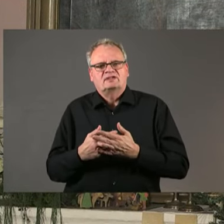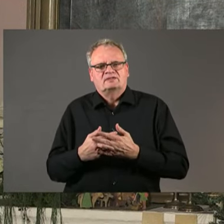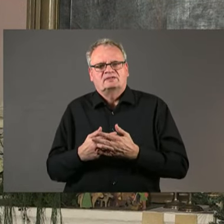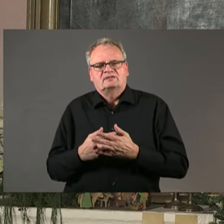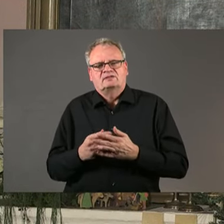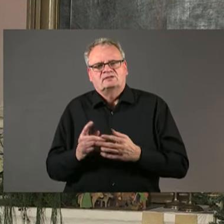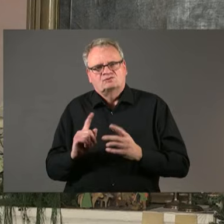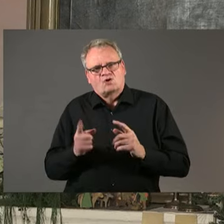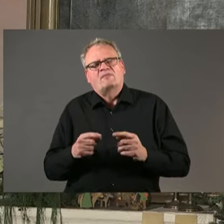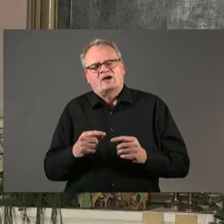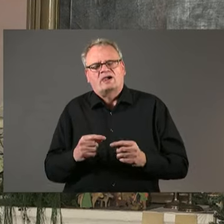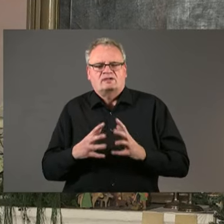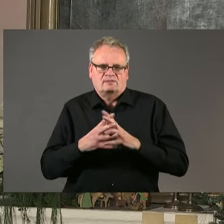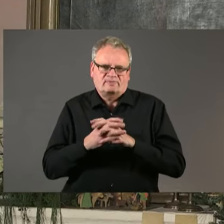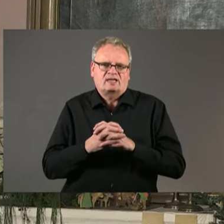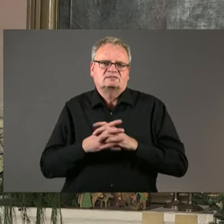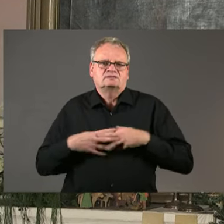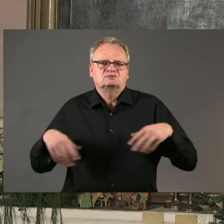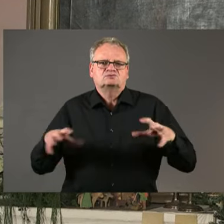gemeinsam beten hier.